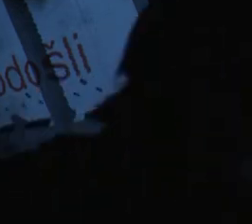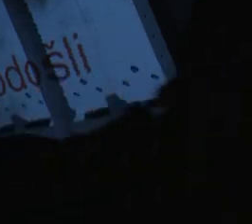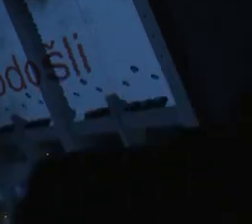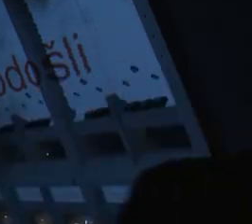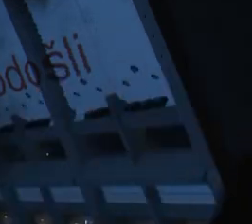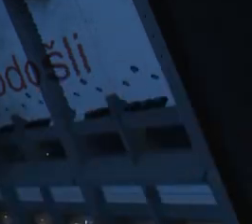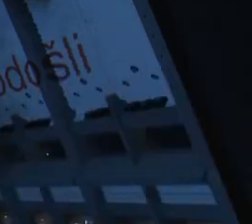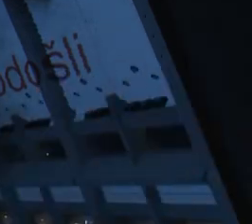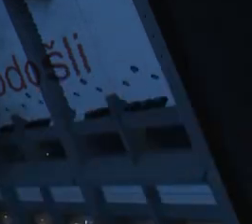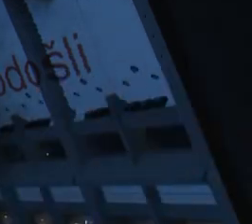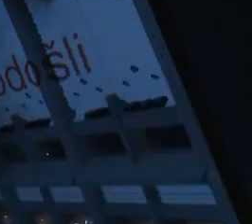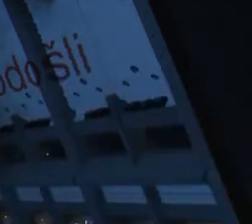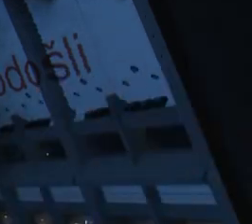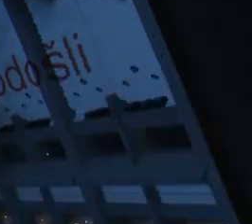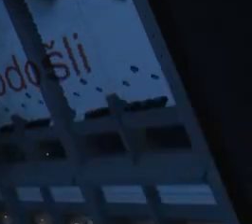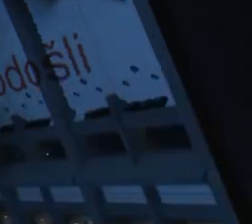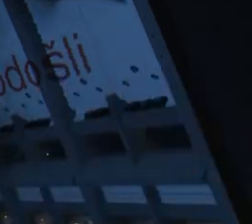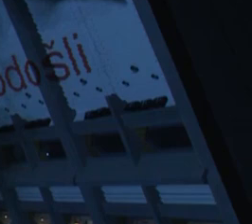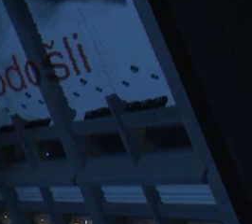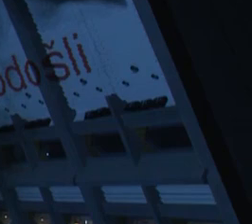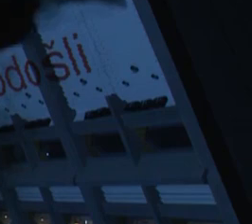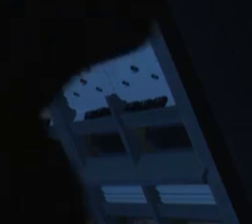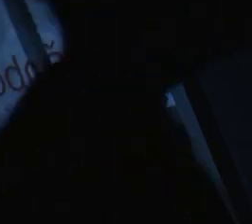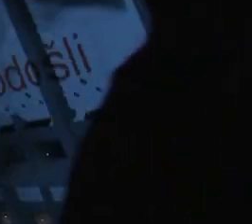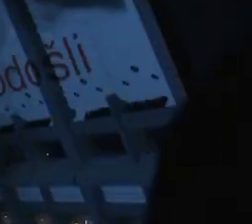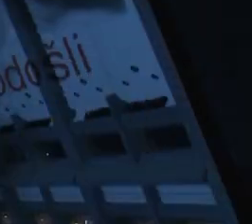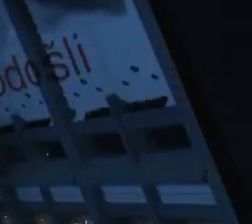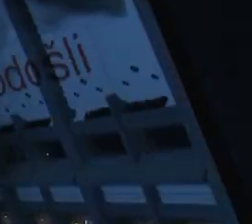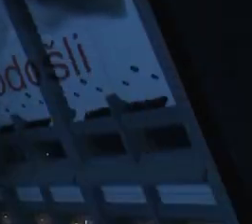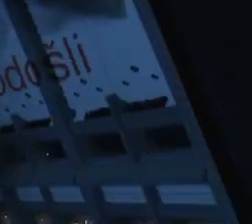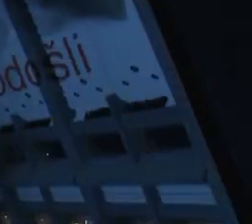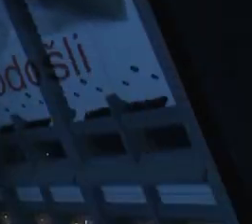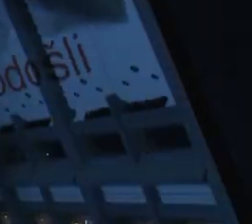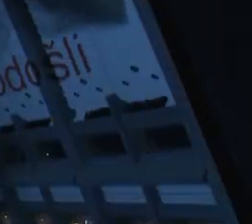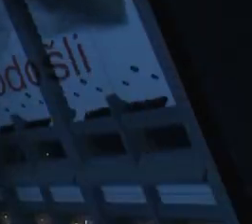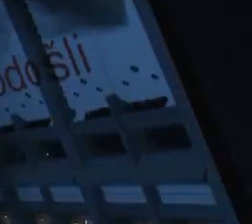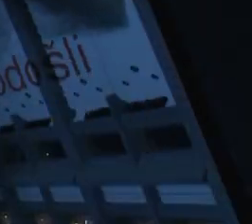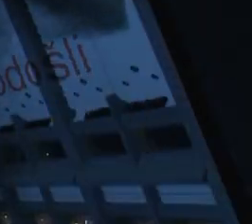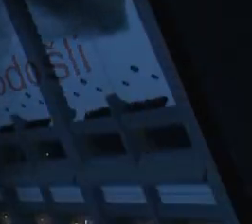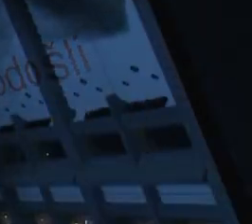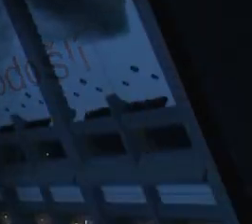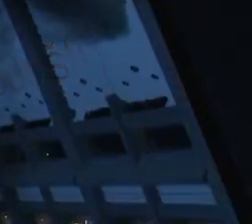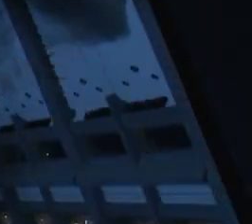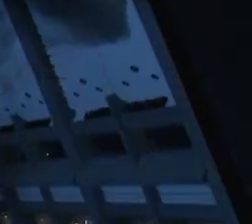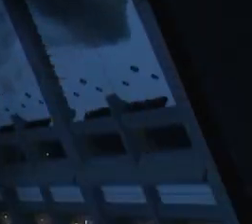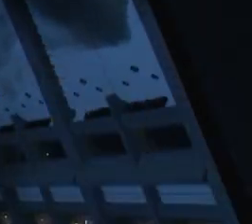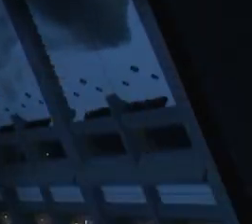Thank you.